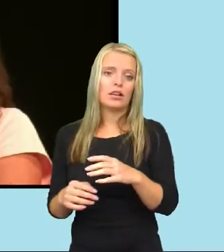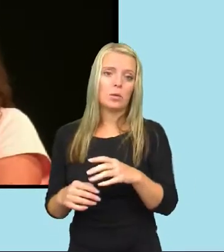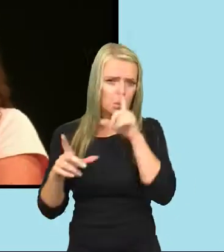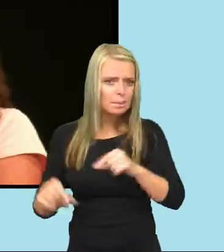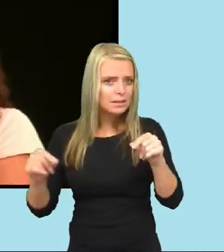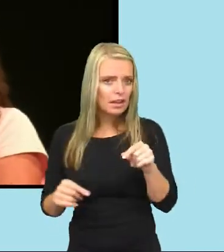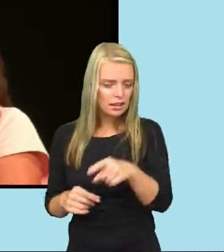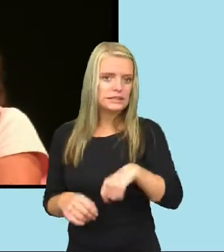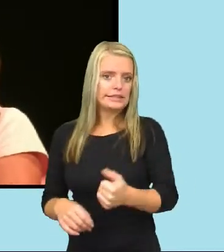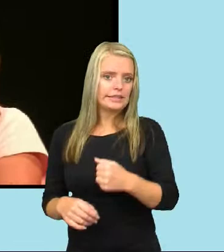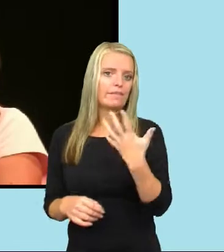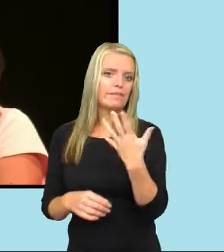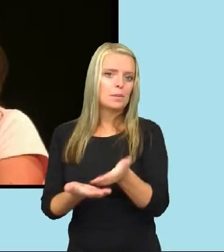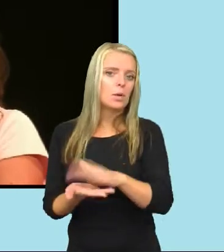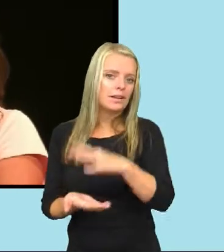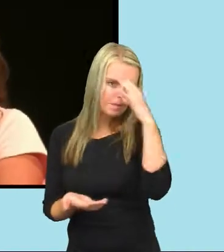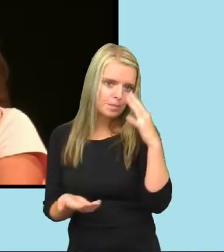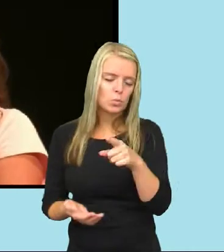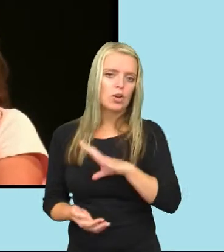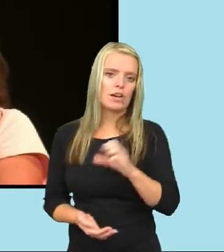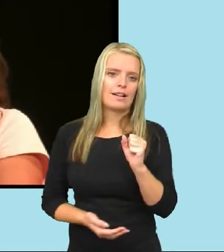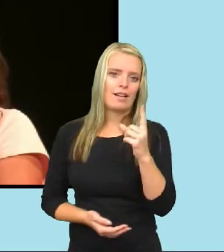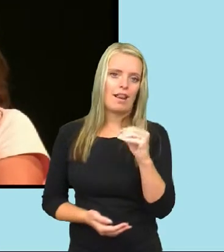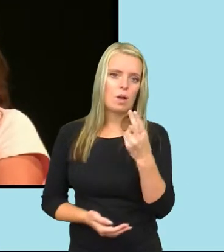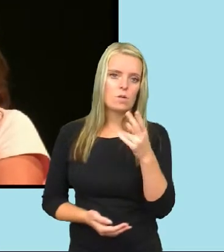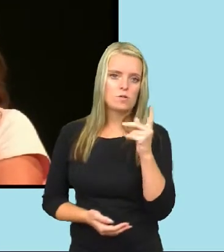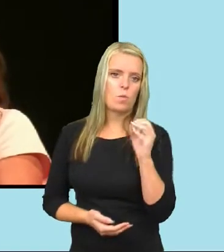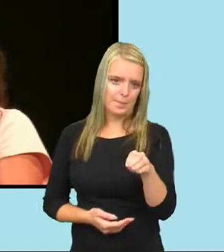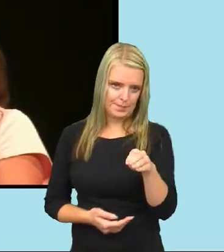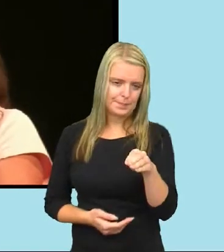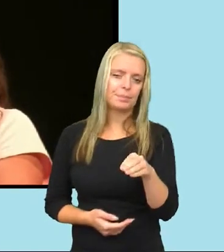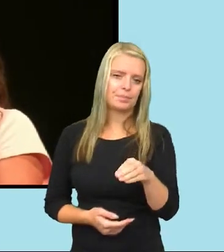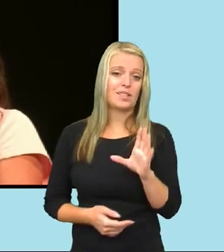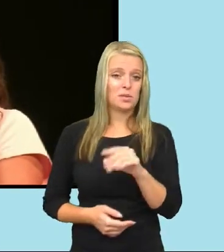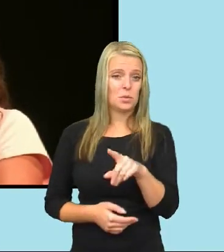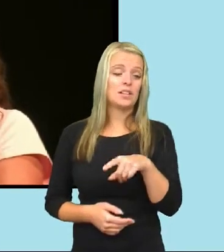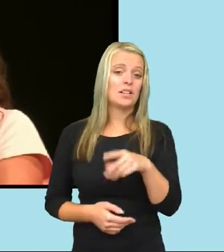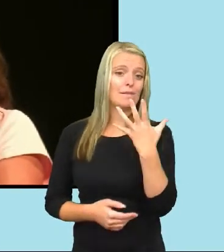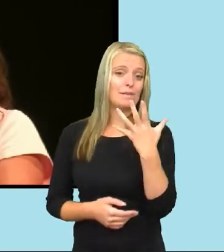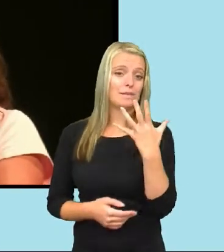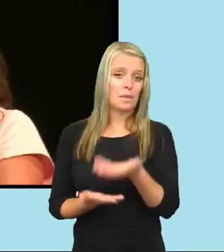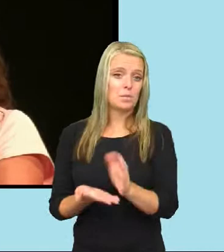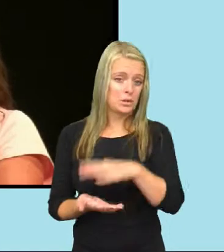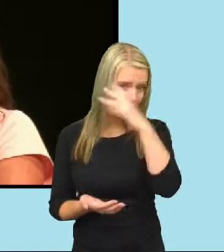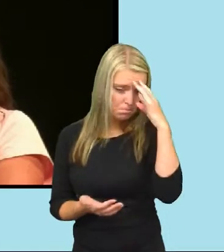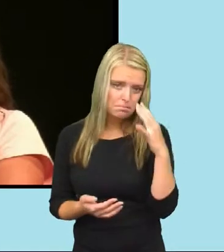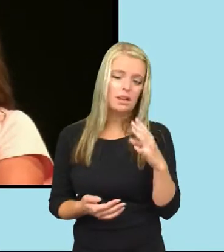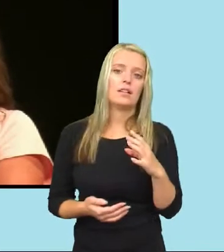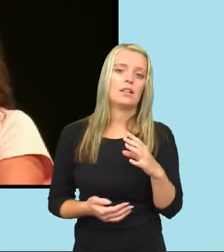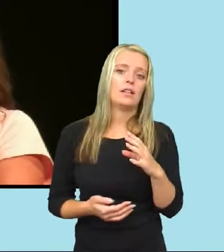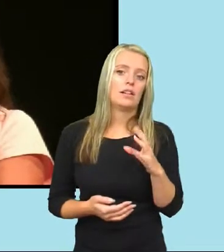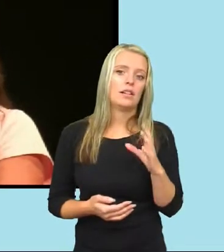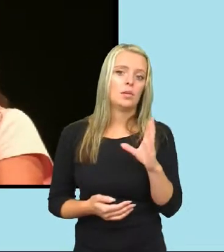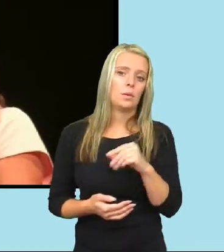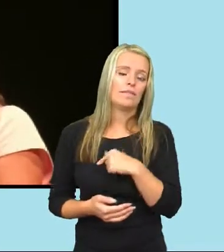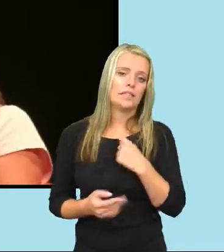5 månader. Hon har glaukom. Och så att, när hon var 5 månader så hamnade vi i den här lite, ja,